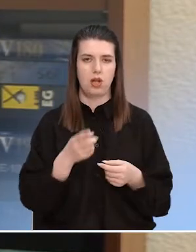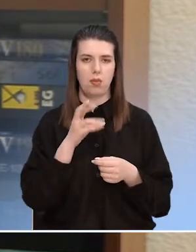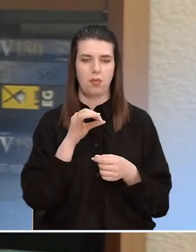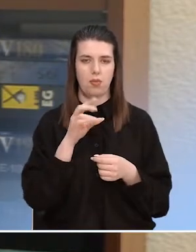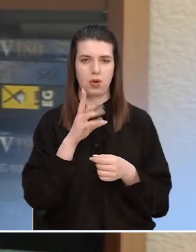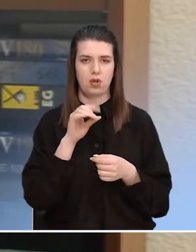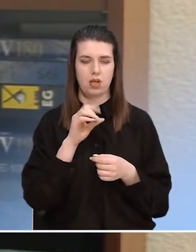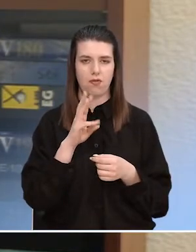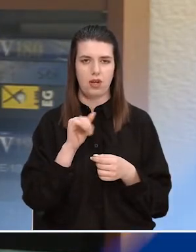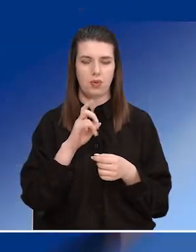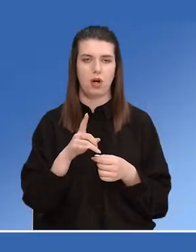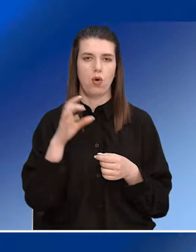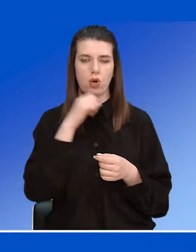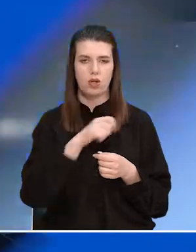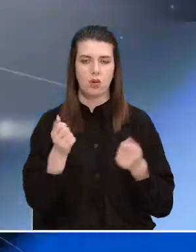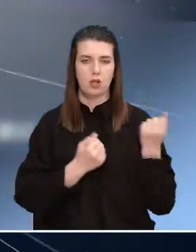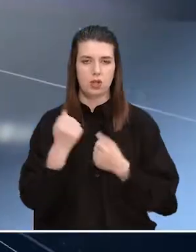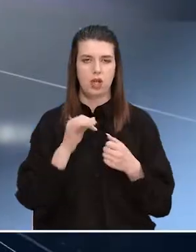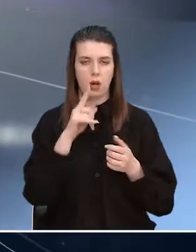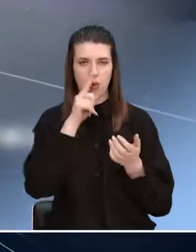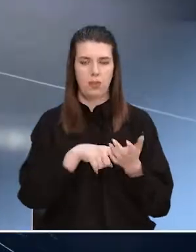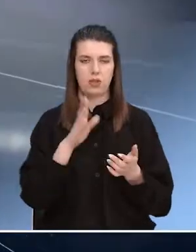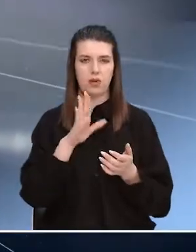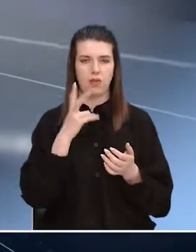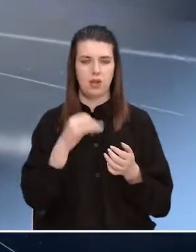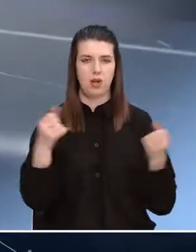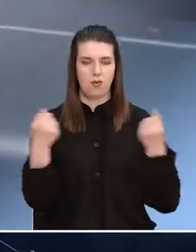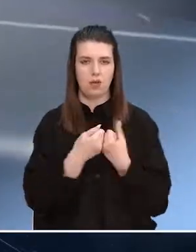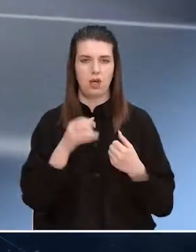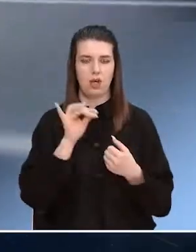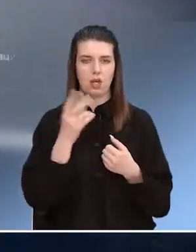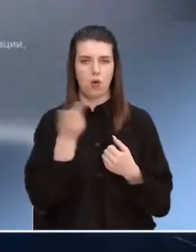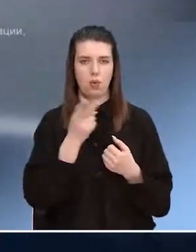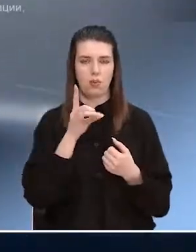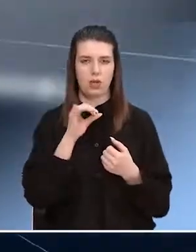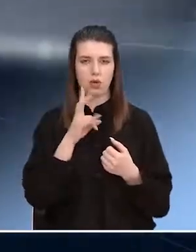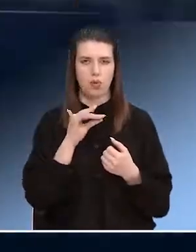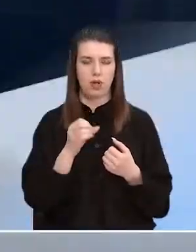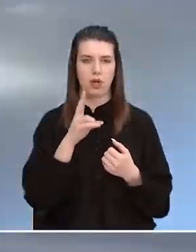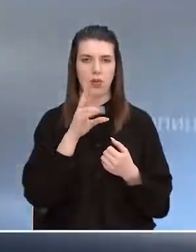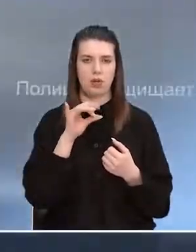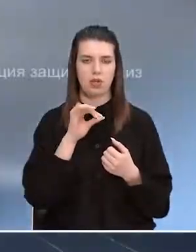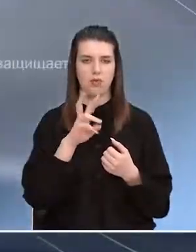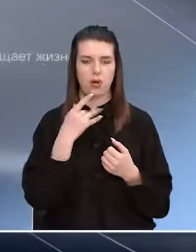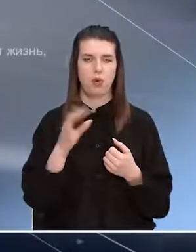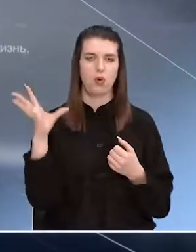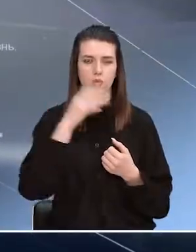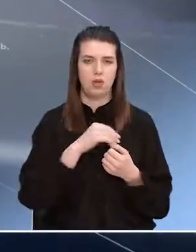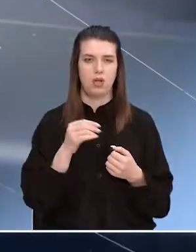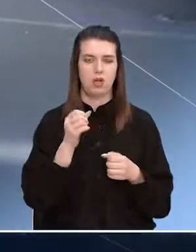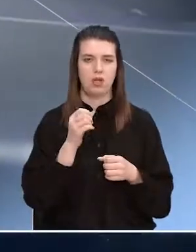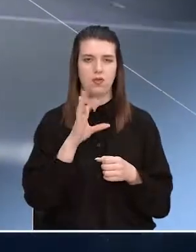и задержание подозреваемых угнать иномарку а затем попасть на ней в дтп и оба этих преступлений